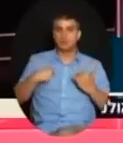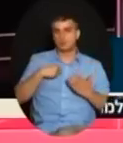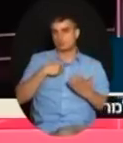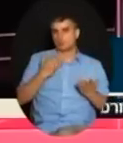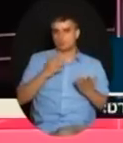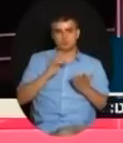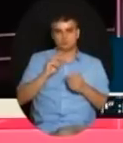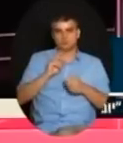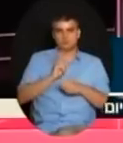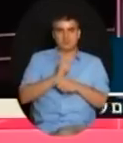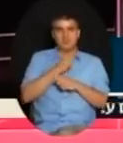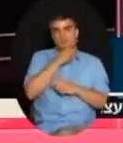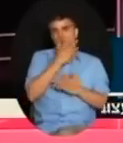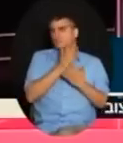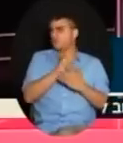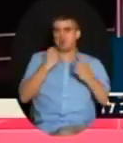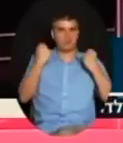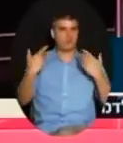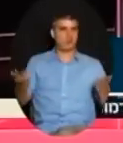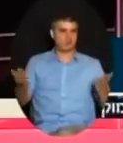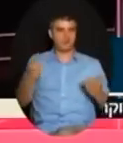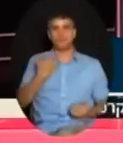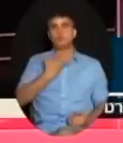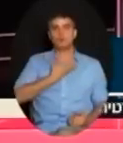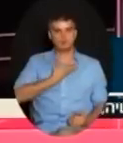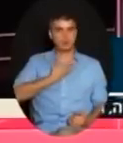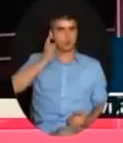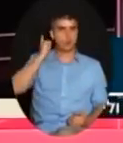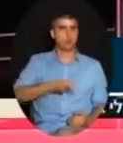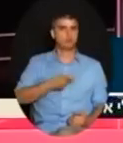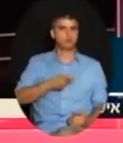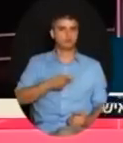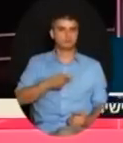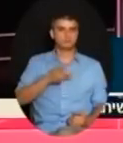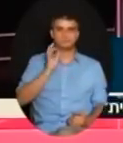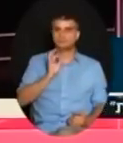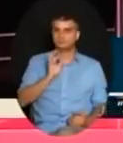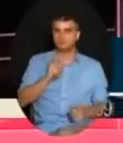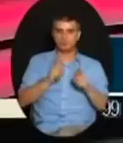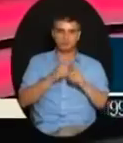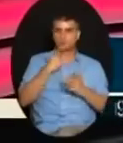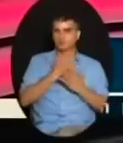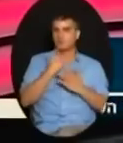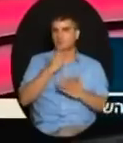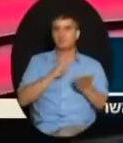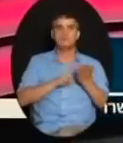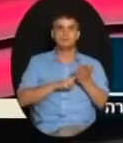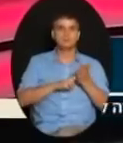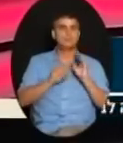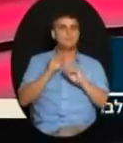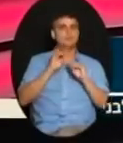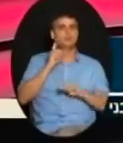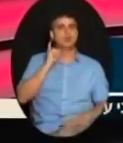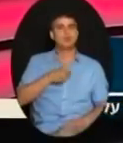ברגע צירוף שבו הוא כבר לא בכוחו והוא קיבל את עונשו. כשבאמת, כמו שנאמר כאן ובצדק, המרכיב